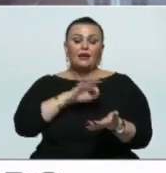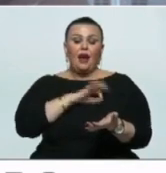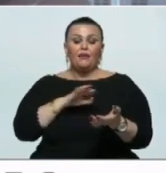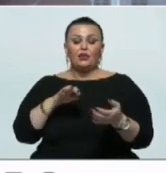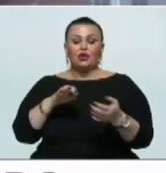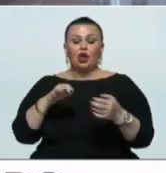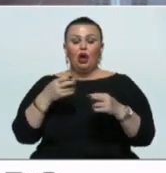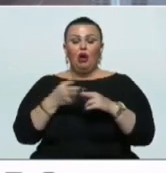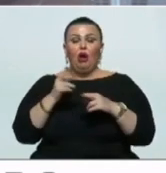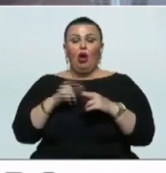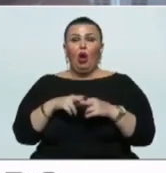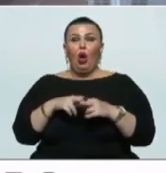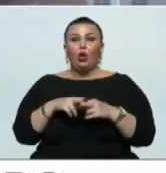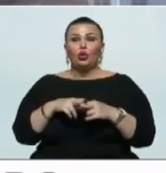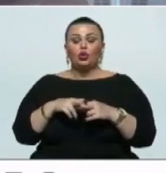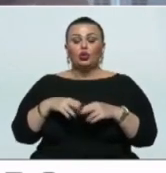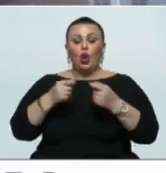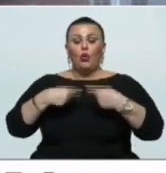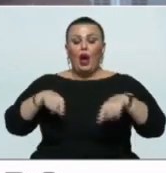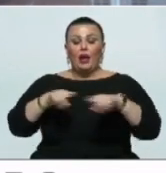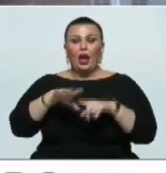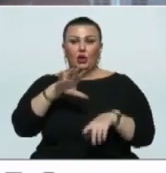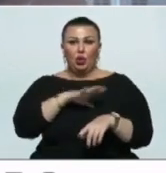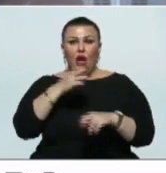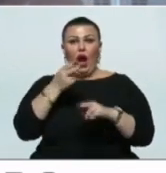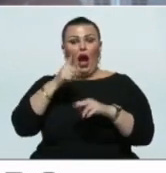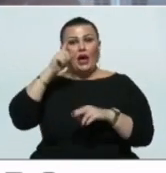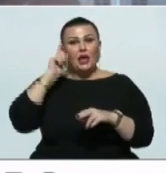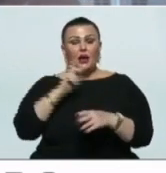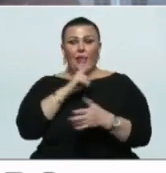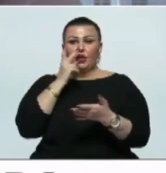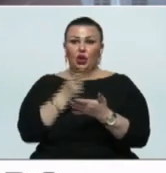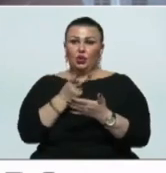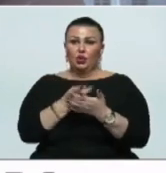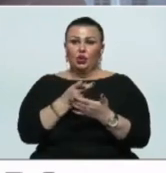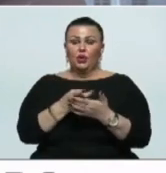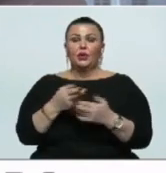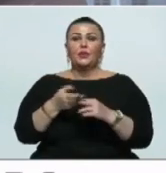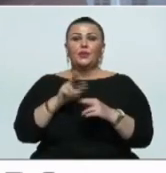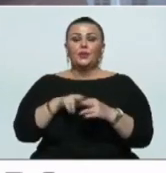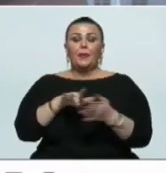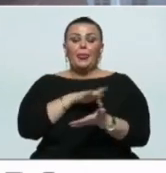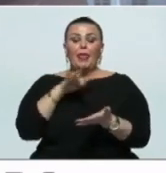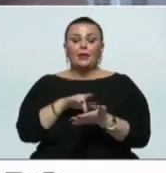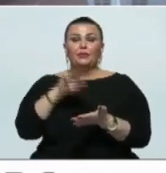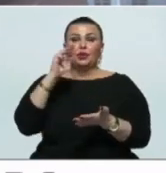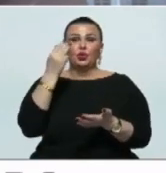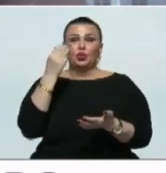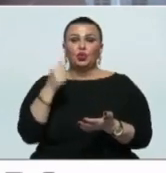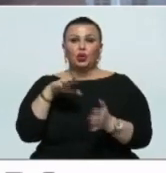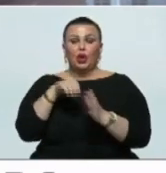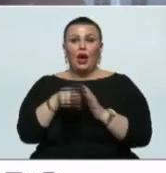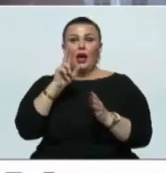topraklarında olacak. Azerbaycan'ı gösterecek. Mesela gözetleme merkezi için Şuşa'yı